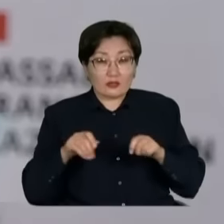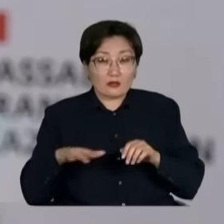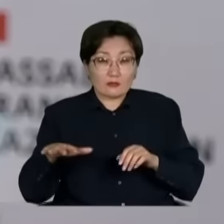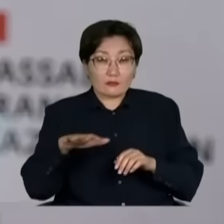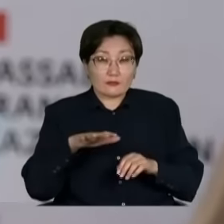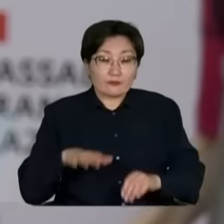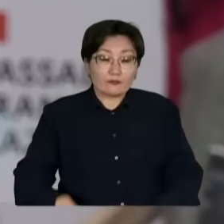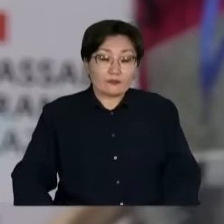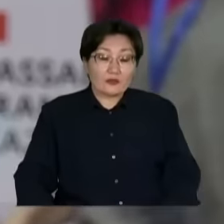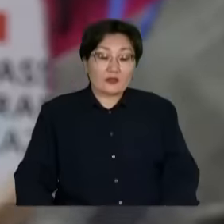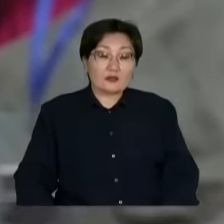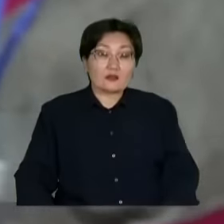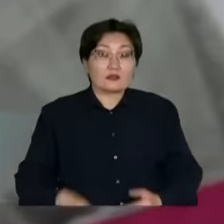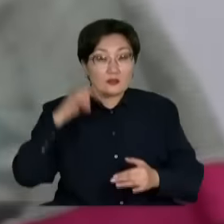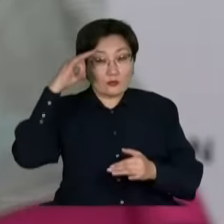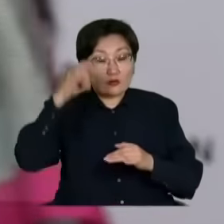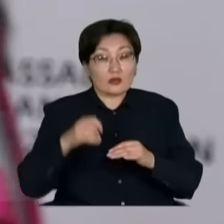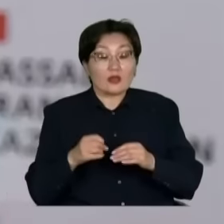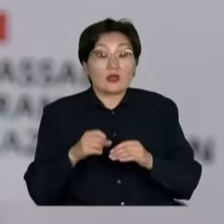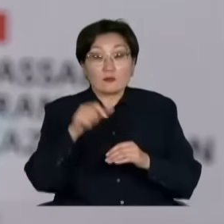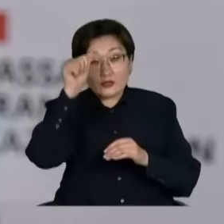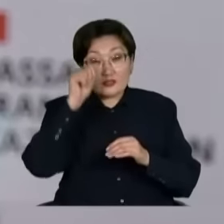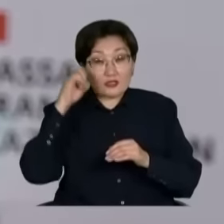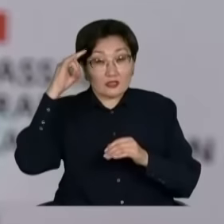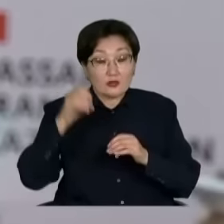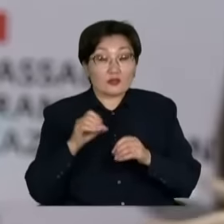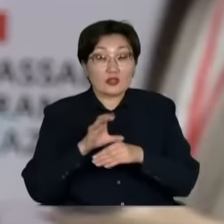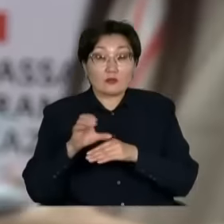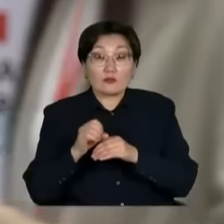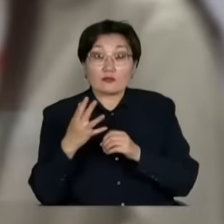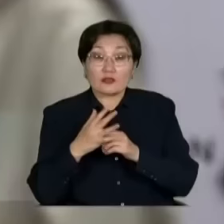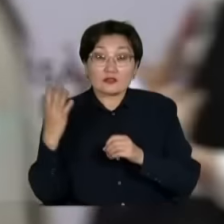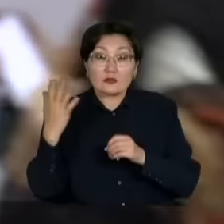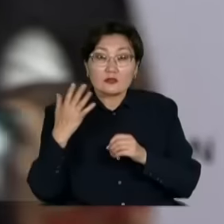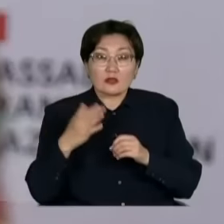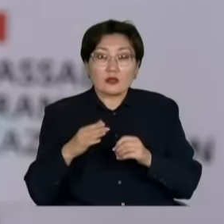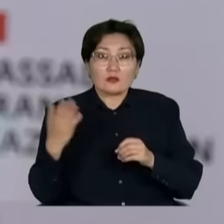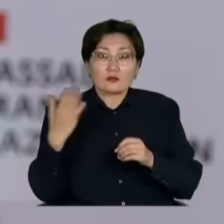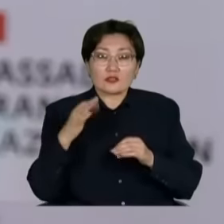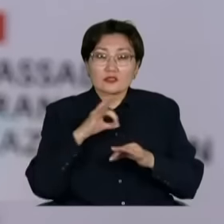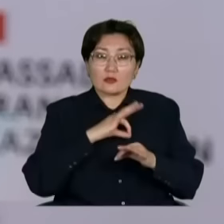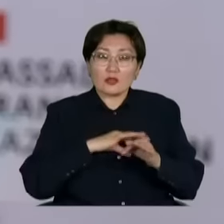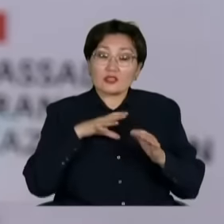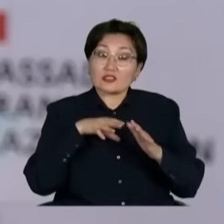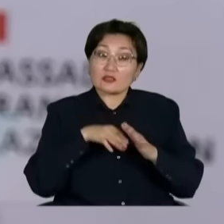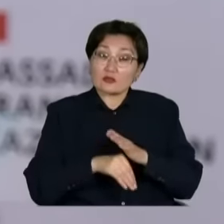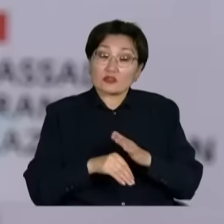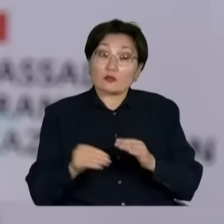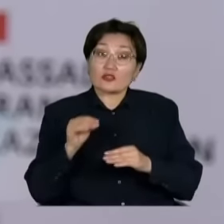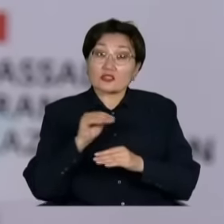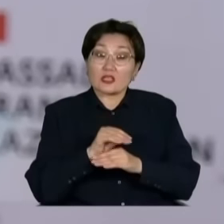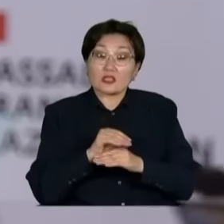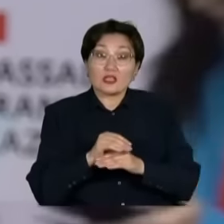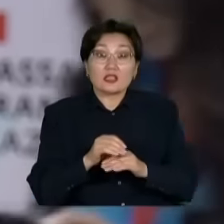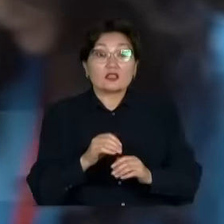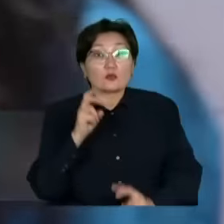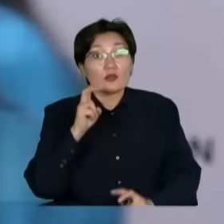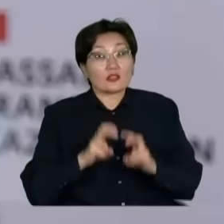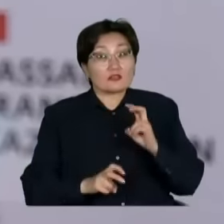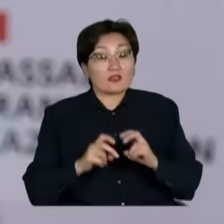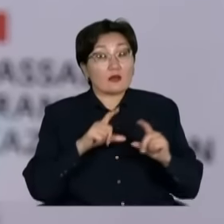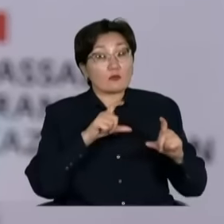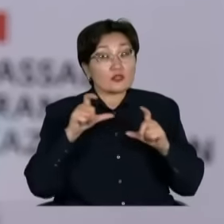в месяц в Казахстане сейчас выходит 15 фильмов то есть а киноиндустрия она ещ потребляет или вмещает себя дополнительная индустрия